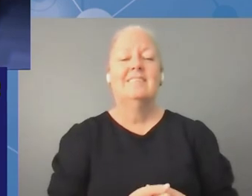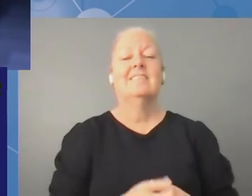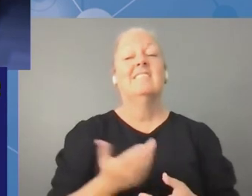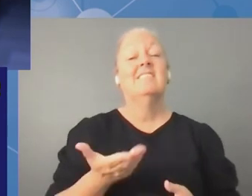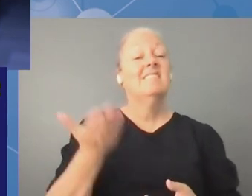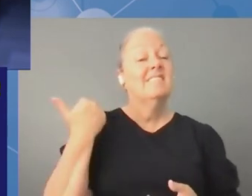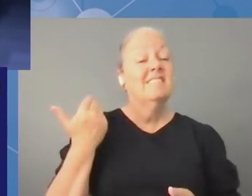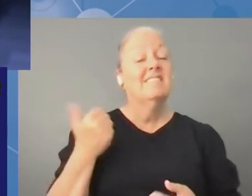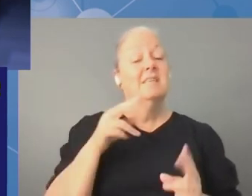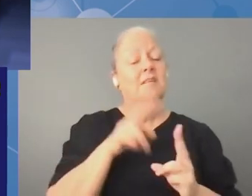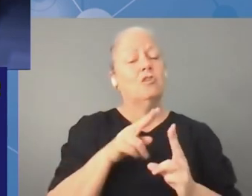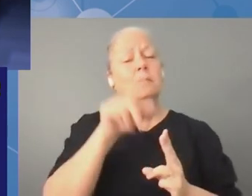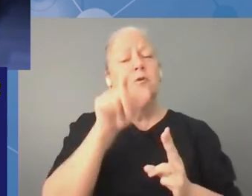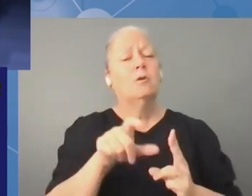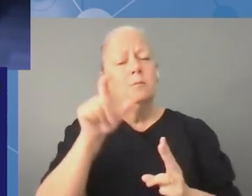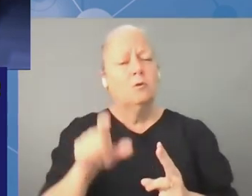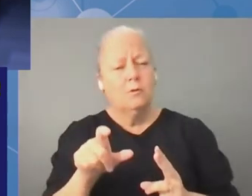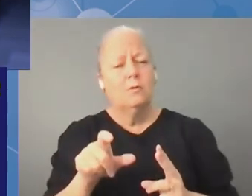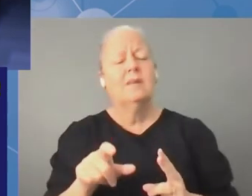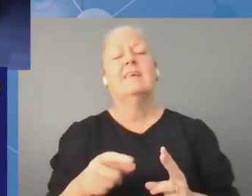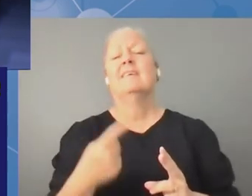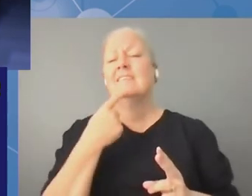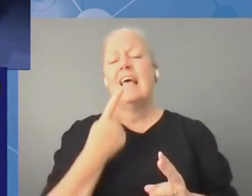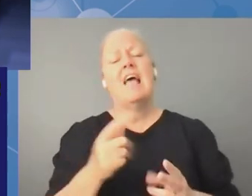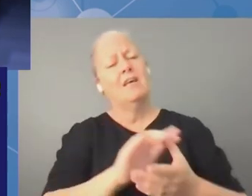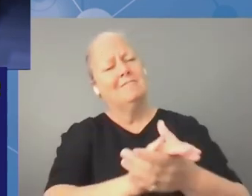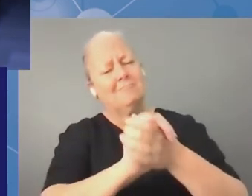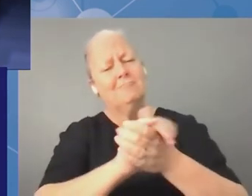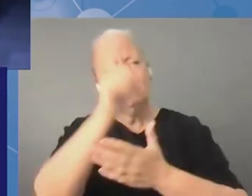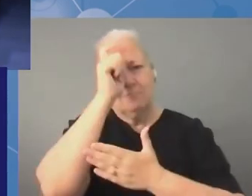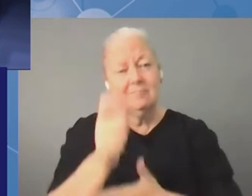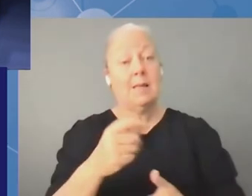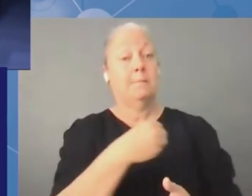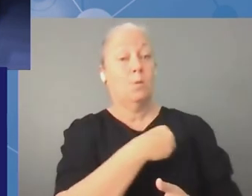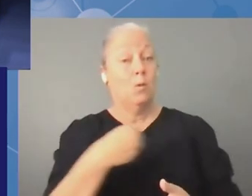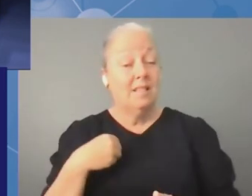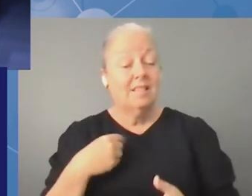أود التعليق على ما قيل في هذه القاعة،